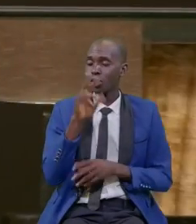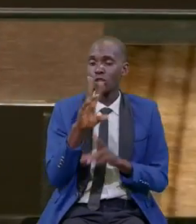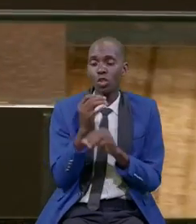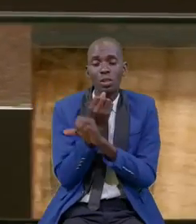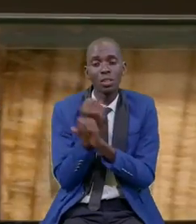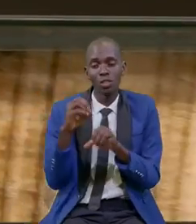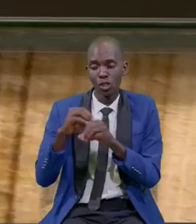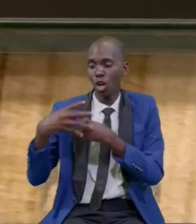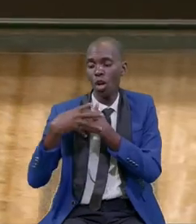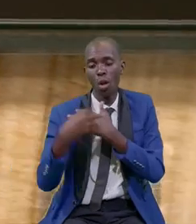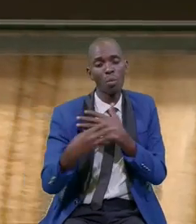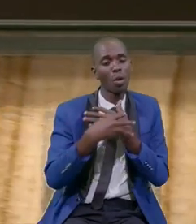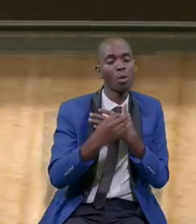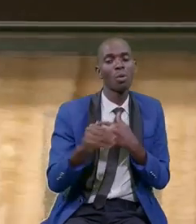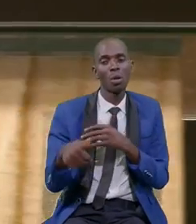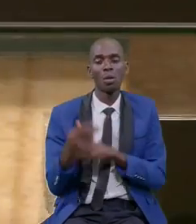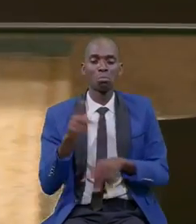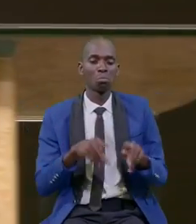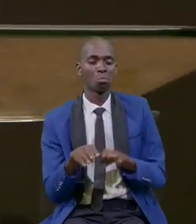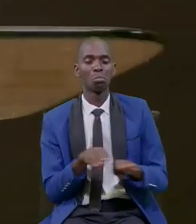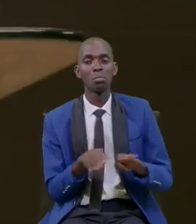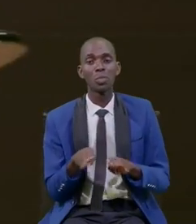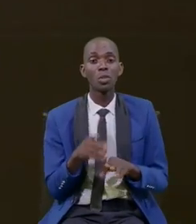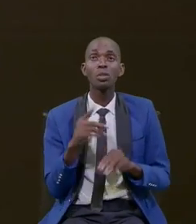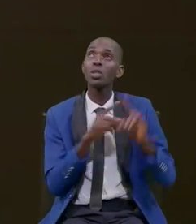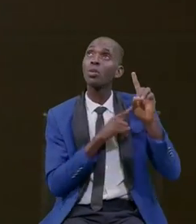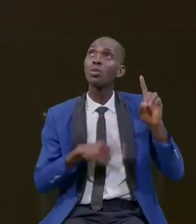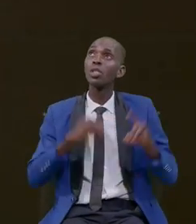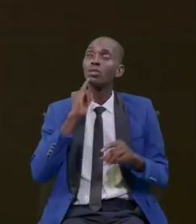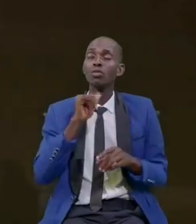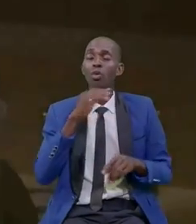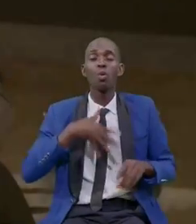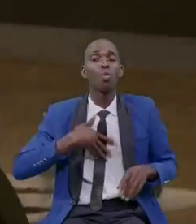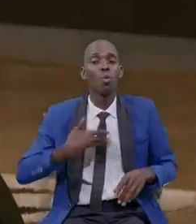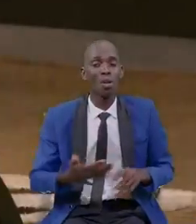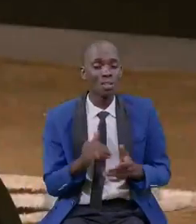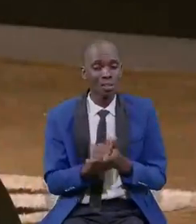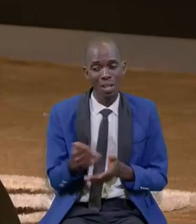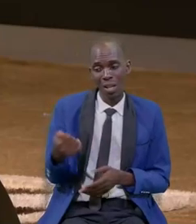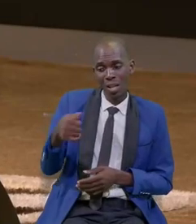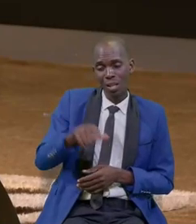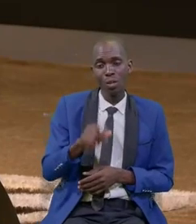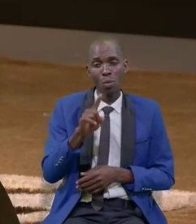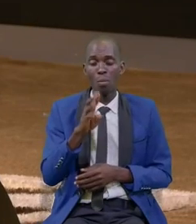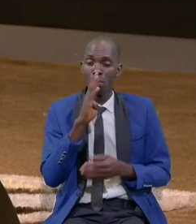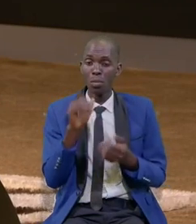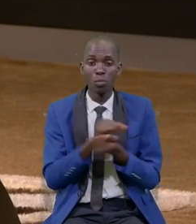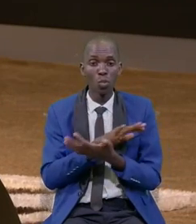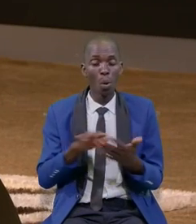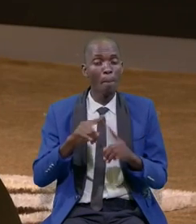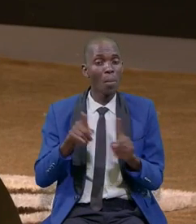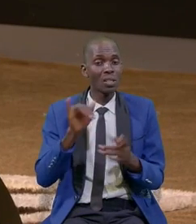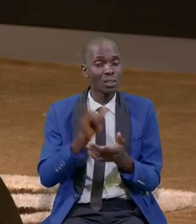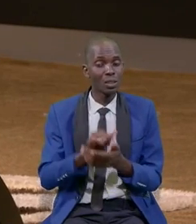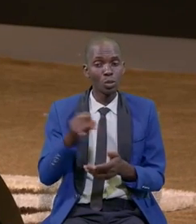là-bas. Le Seigneur ne veut pas, il ne désire pas, nous-mêmes voulant. Mais nous ne voulons pas qu'aucun périsse, mais voulons que